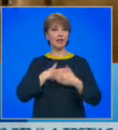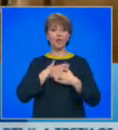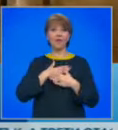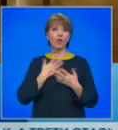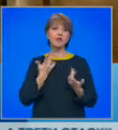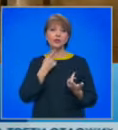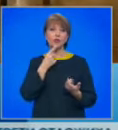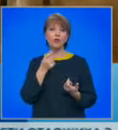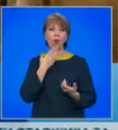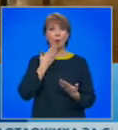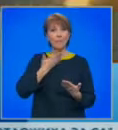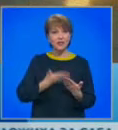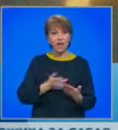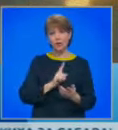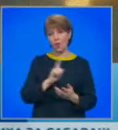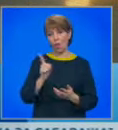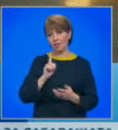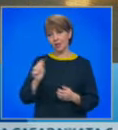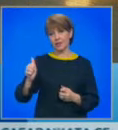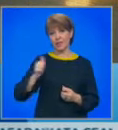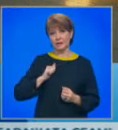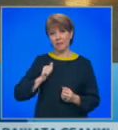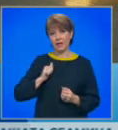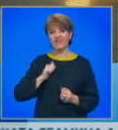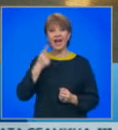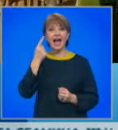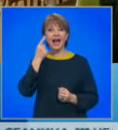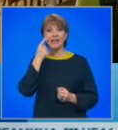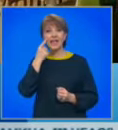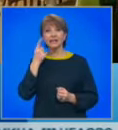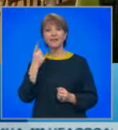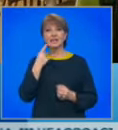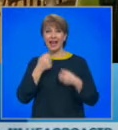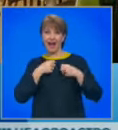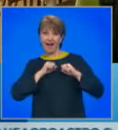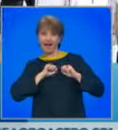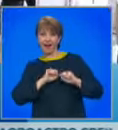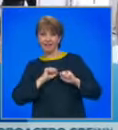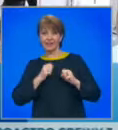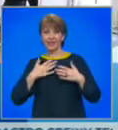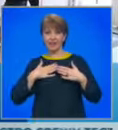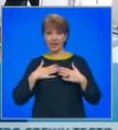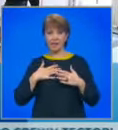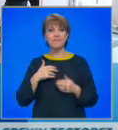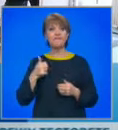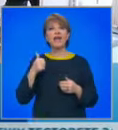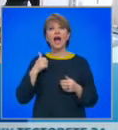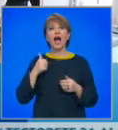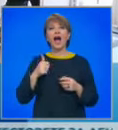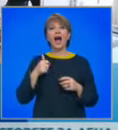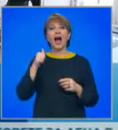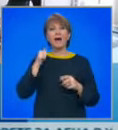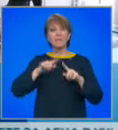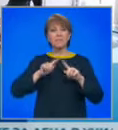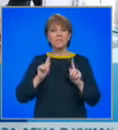не е спазено. Тестовете, които са за антитела, не са признати. Антигенните тестове не